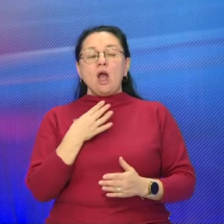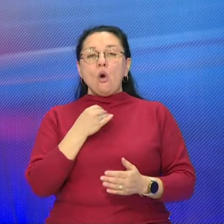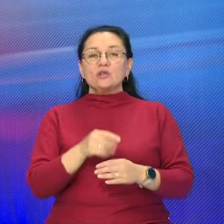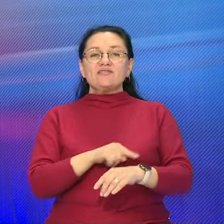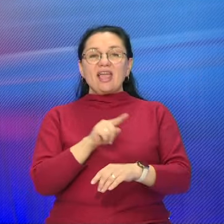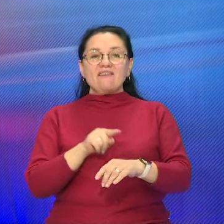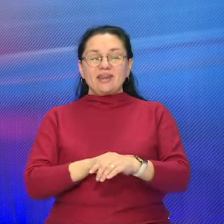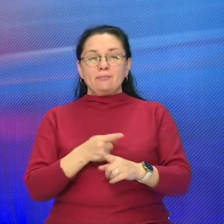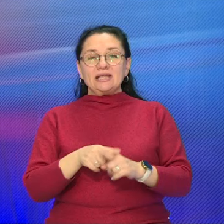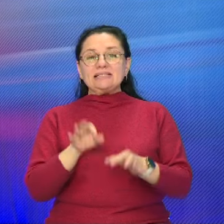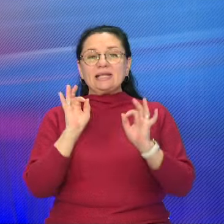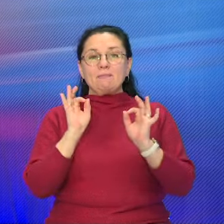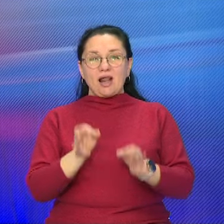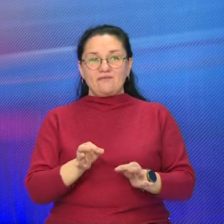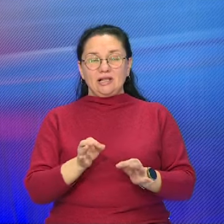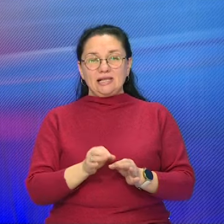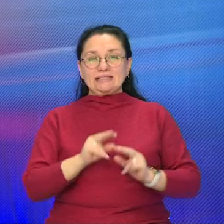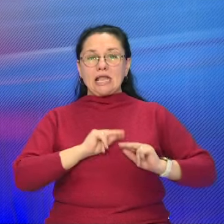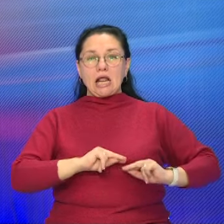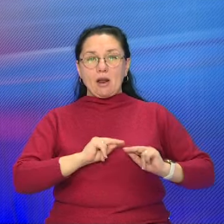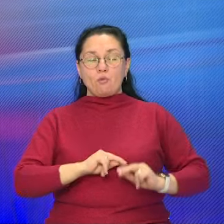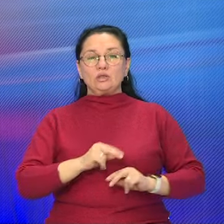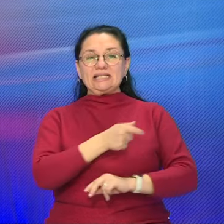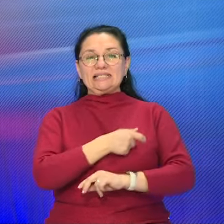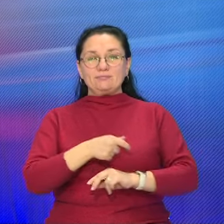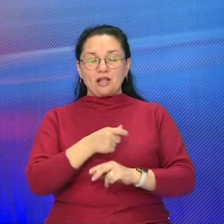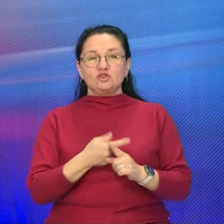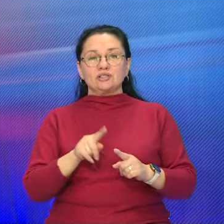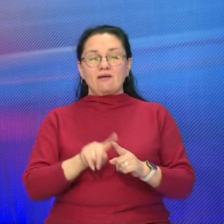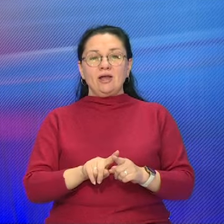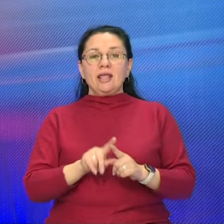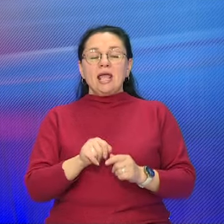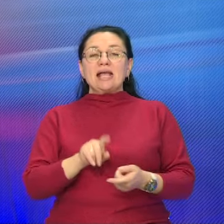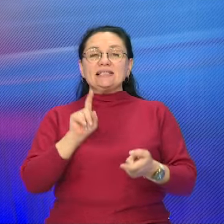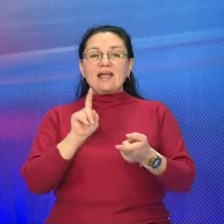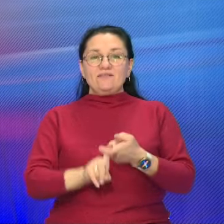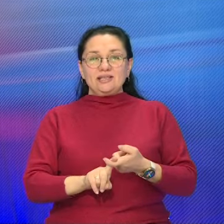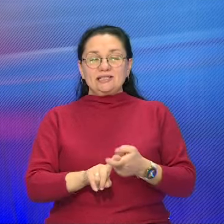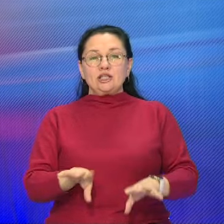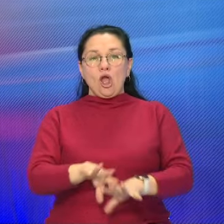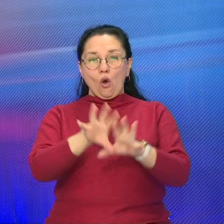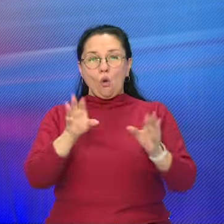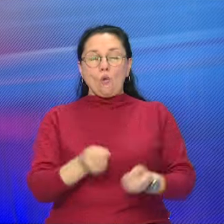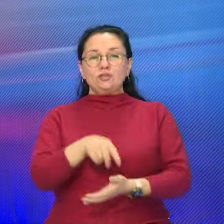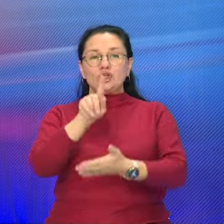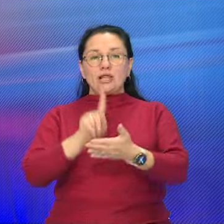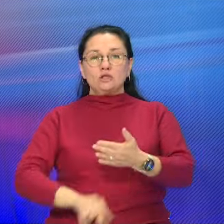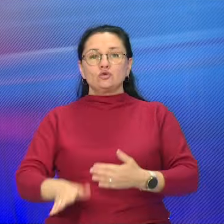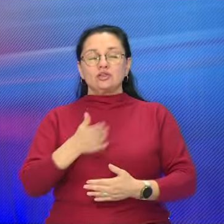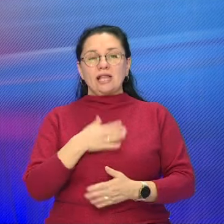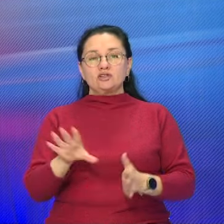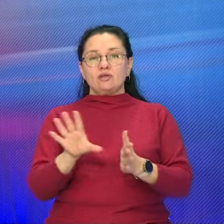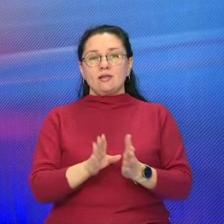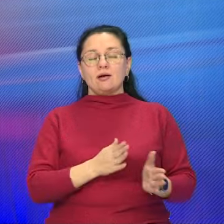и правильности работы диспетчерского персонала, их действий зависит общая надежность нашей